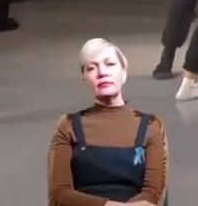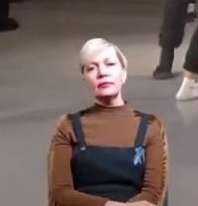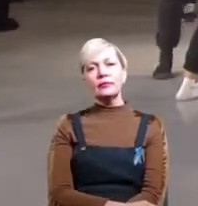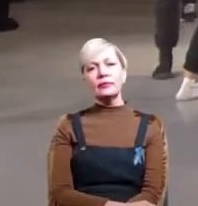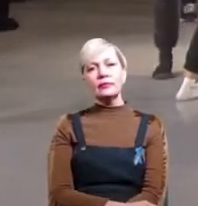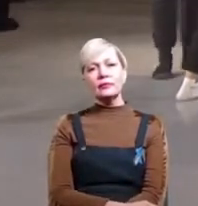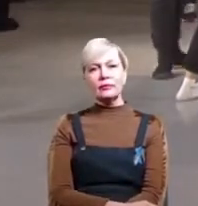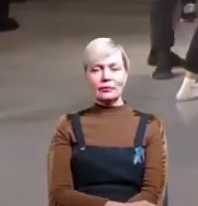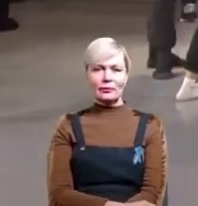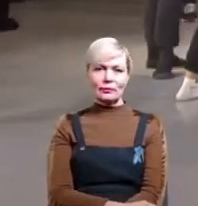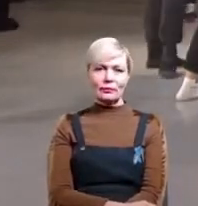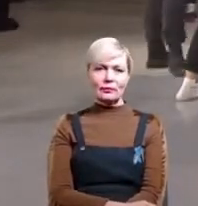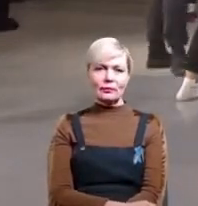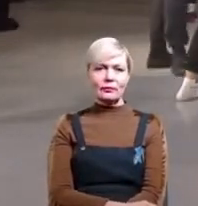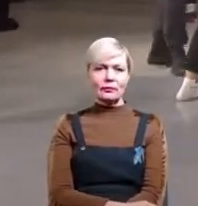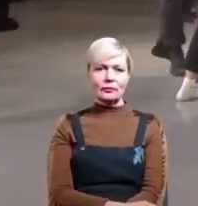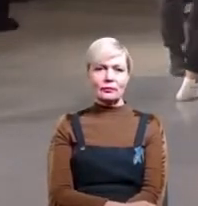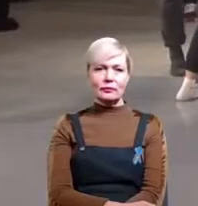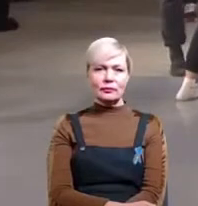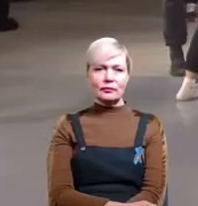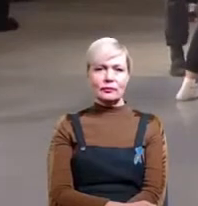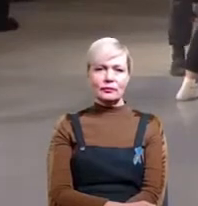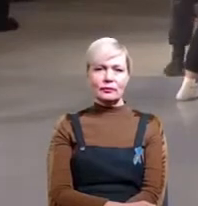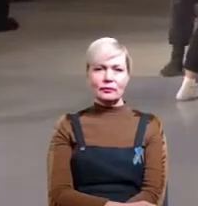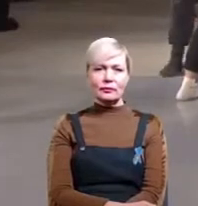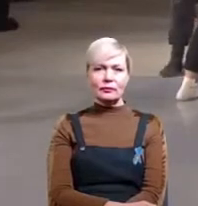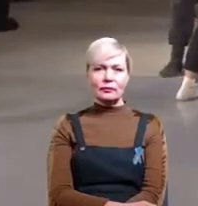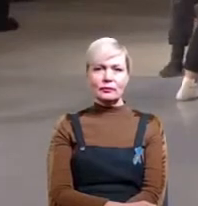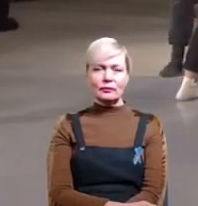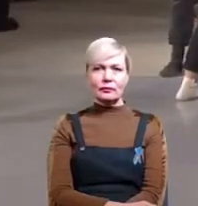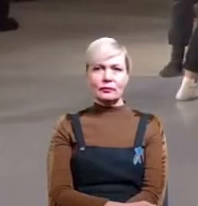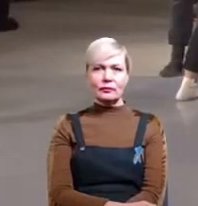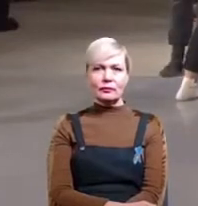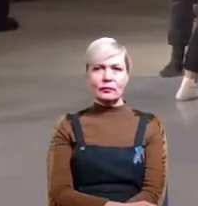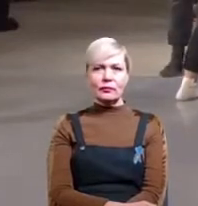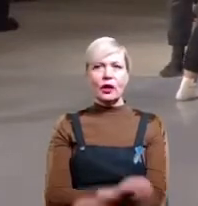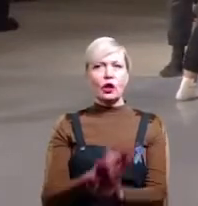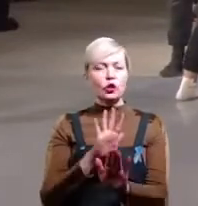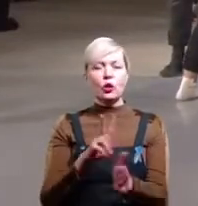Только не Спайдермен. Не Спайдермен.